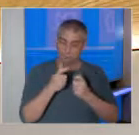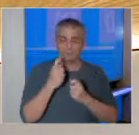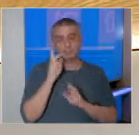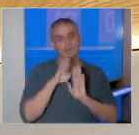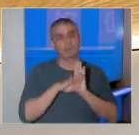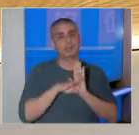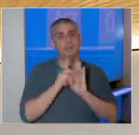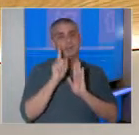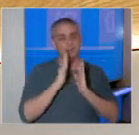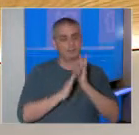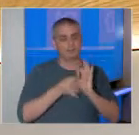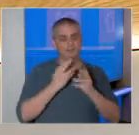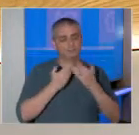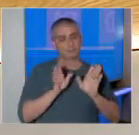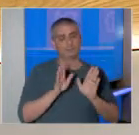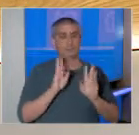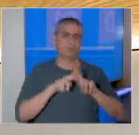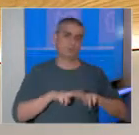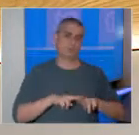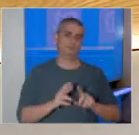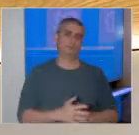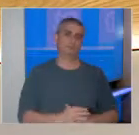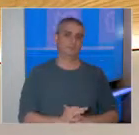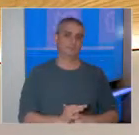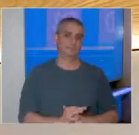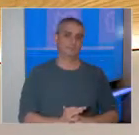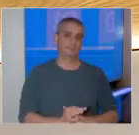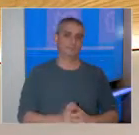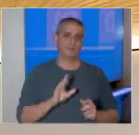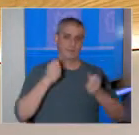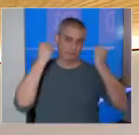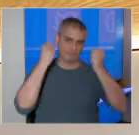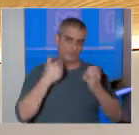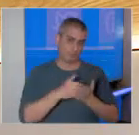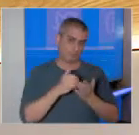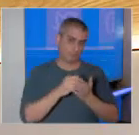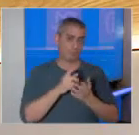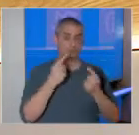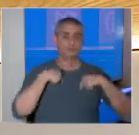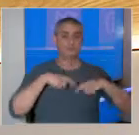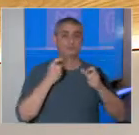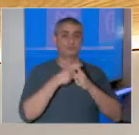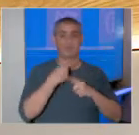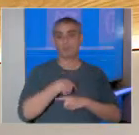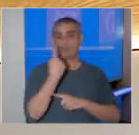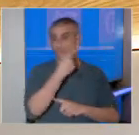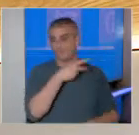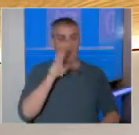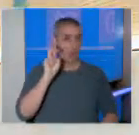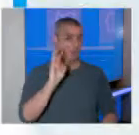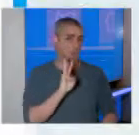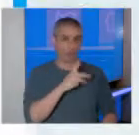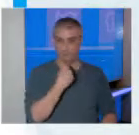והוא מסכים לו, להשאיר את בתי המשפט פתוחים וגם את ההפגנות. יושב ראש מפלגת תנופה, עופר